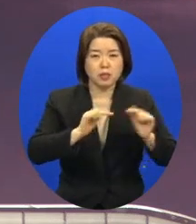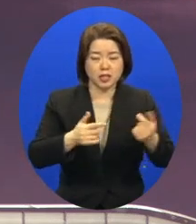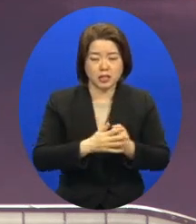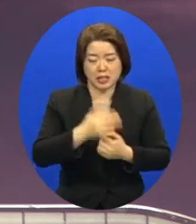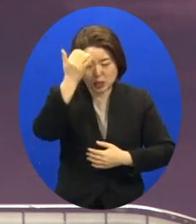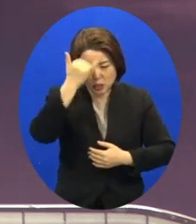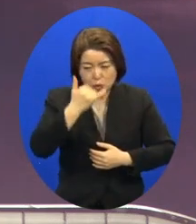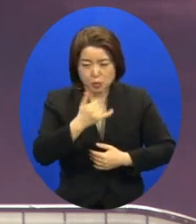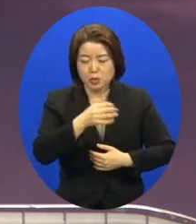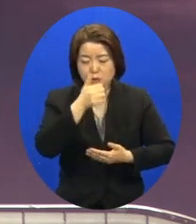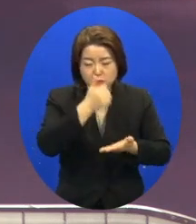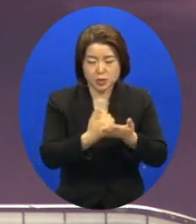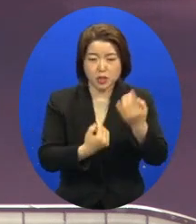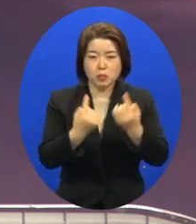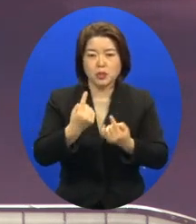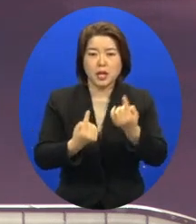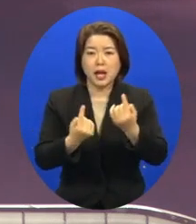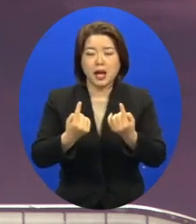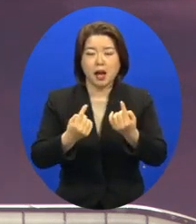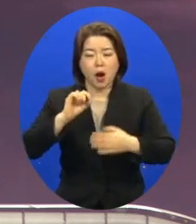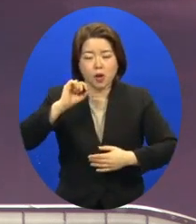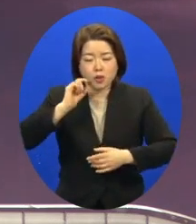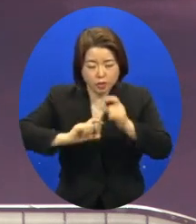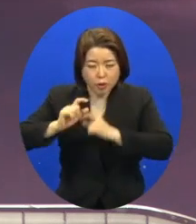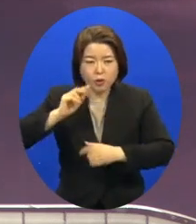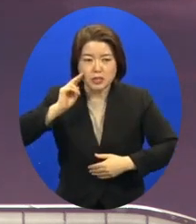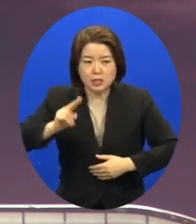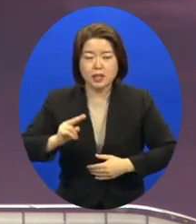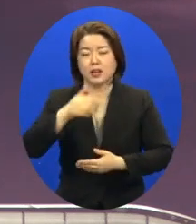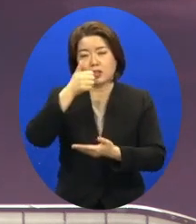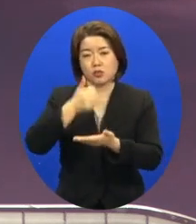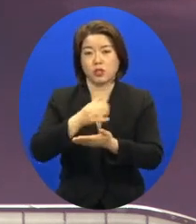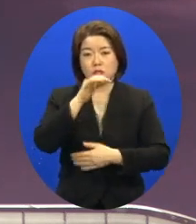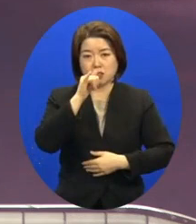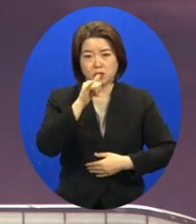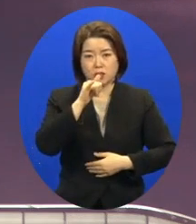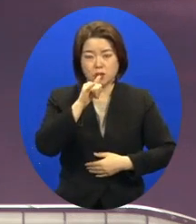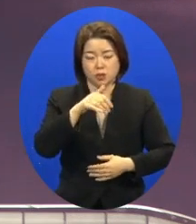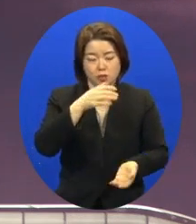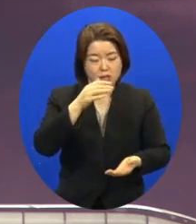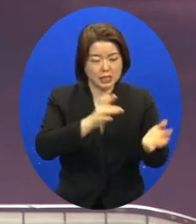수 없이 심각한 죄가 있습니다. 예수